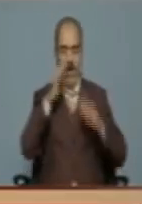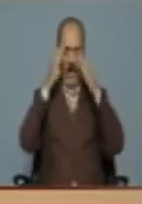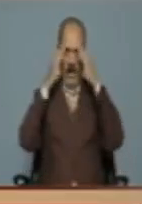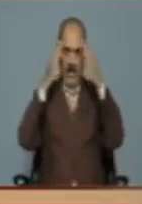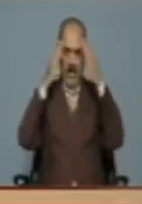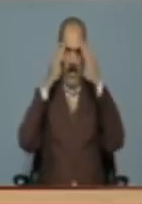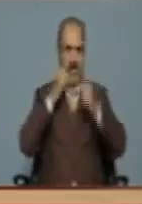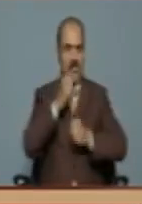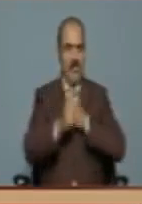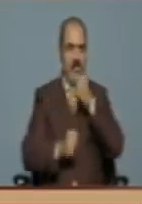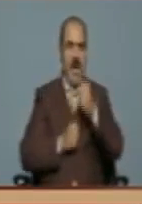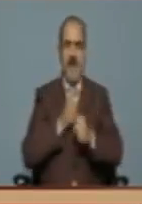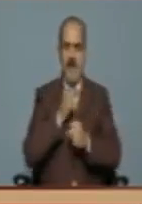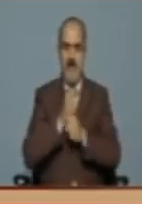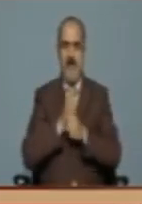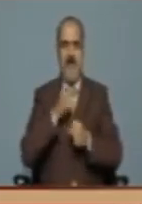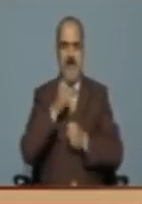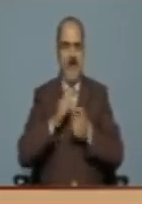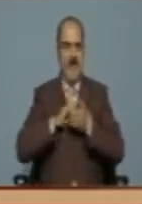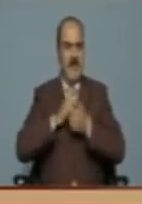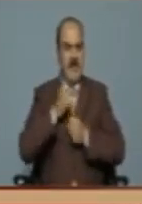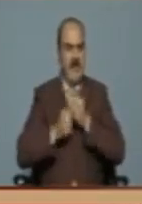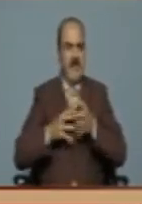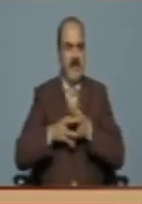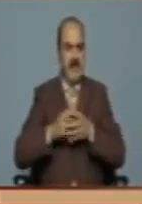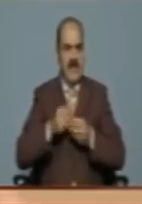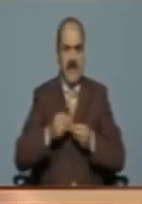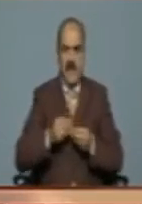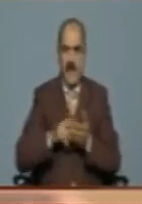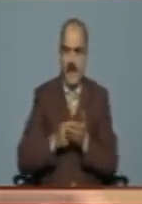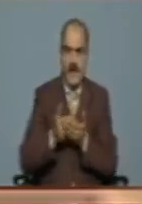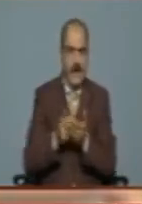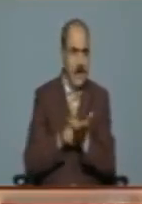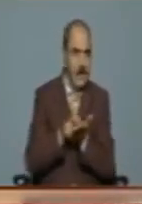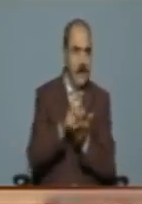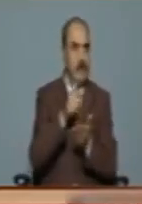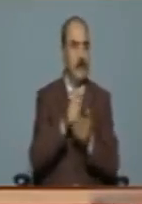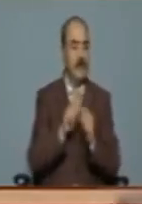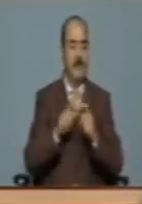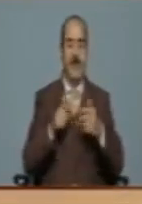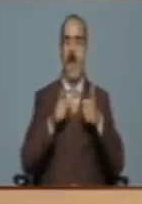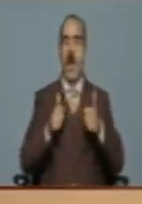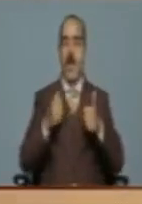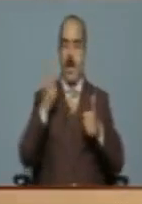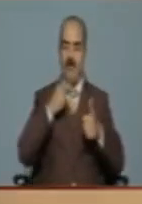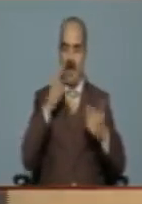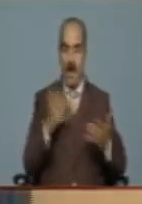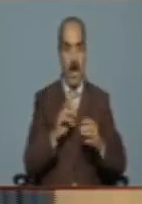الذين تفانوا وبذلوا الجهد وكانوا على قدر الحدث والمسؤولية،